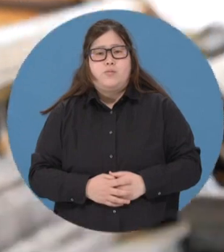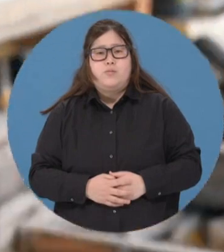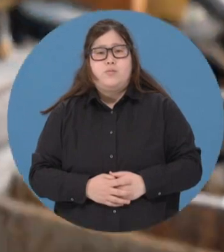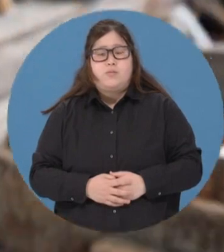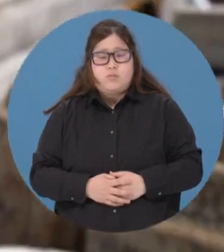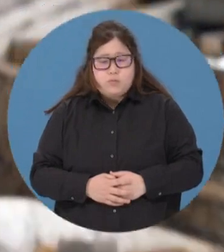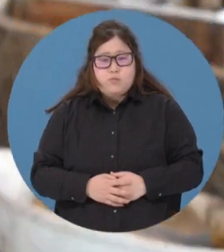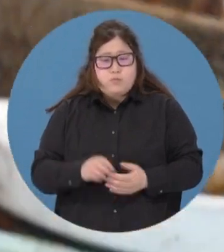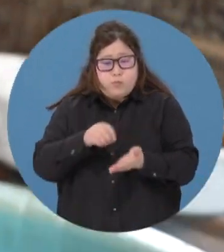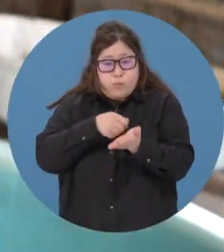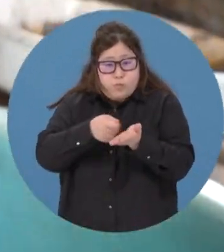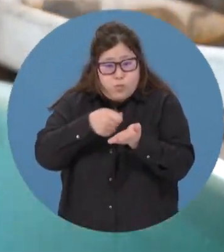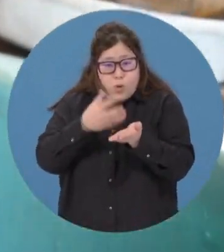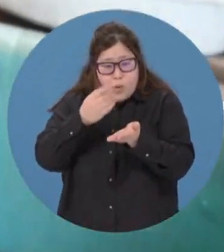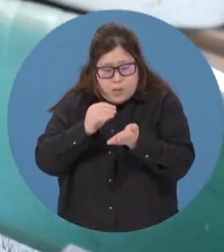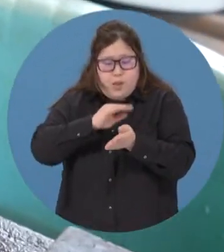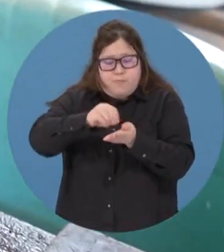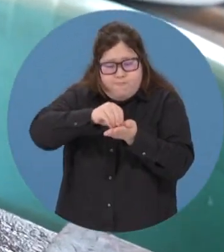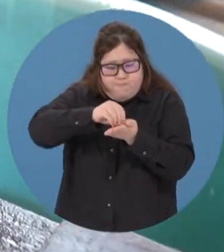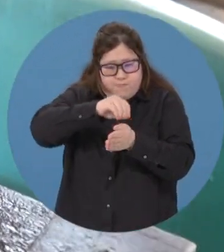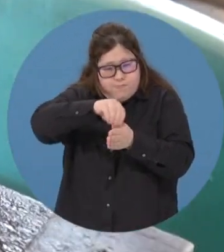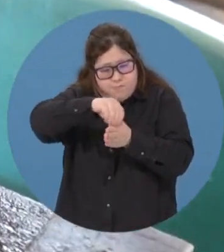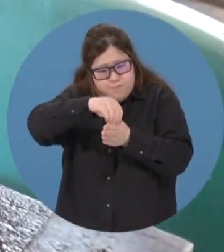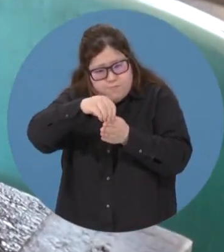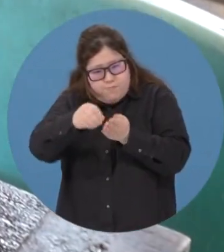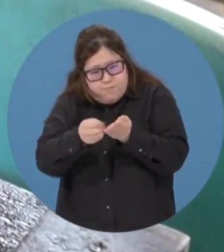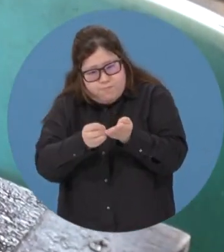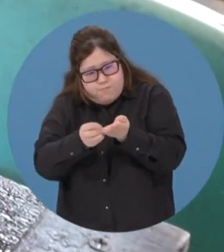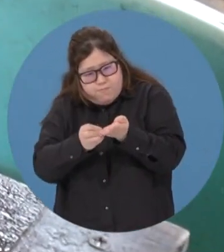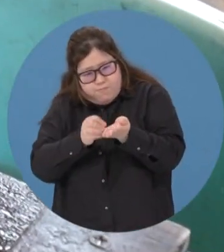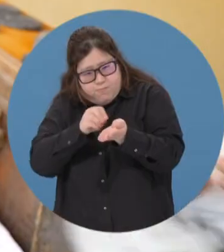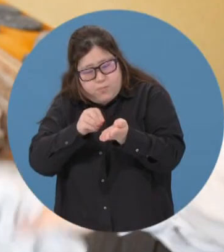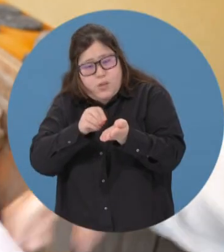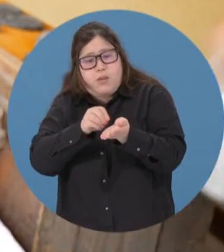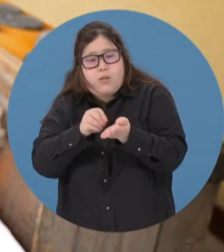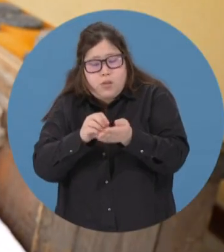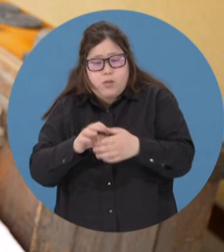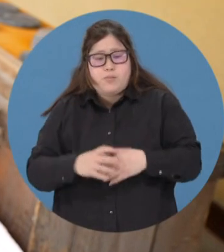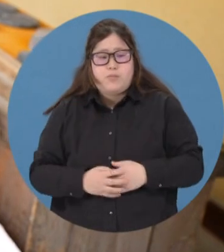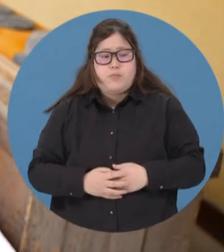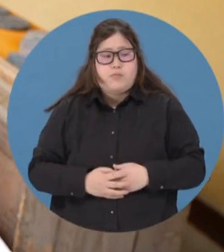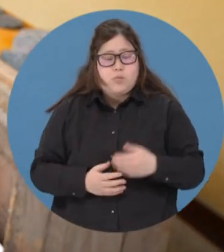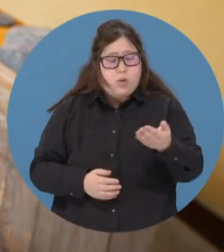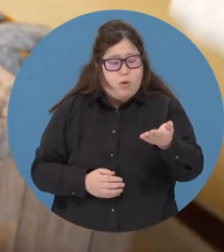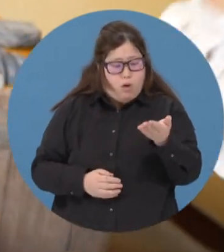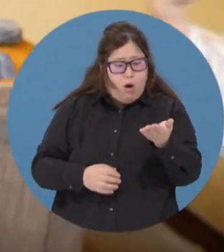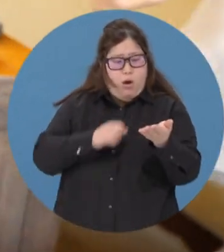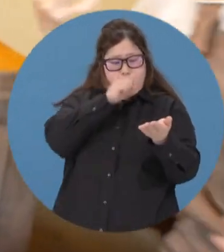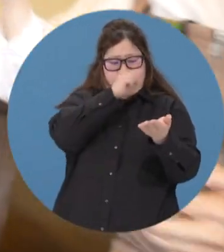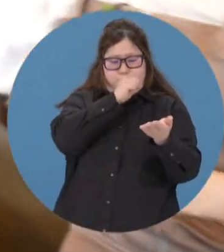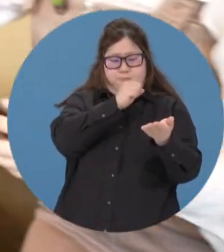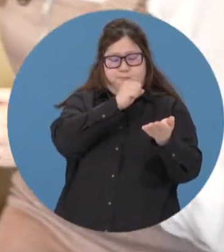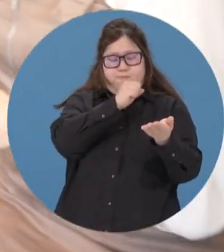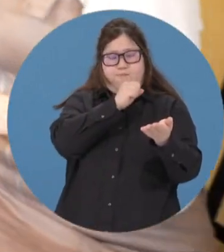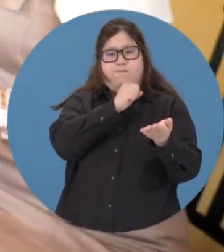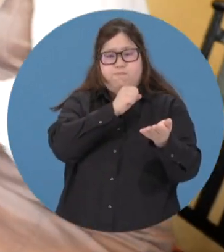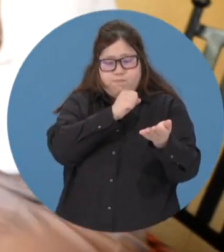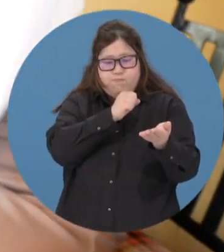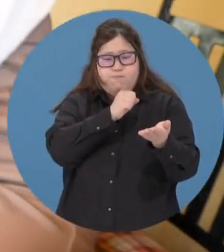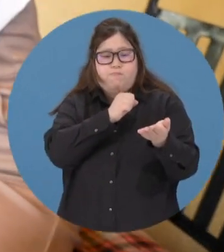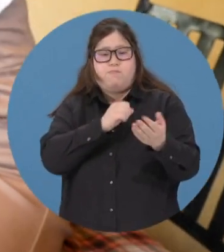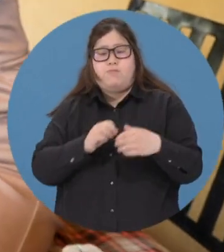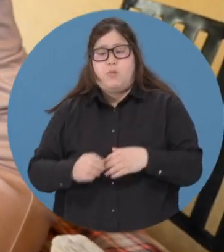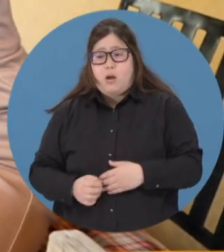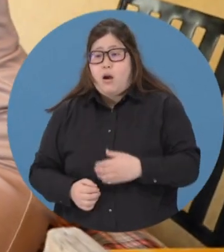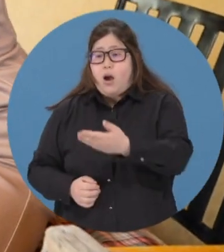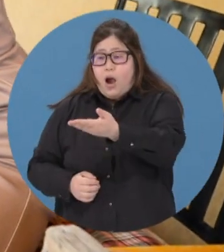砥石を使い、さらに磨きをかけたら、 いいですよ。 あ、 はい、出来上がりです。 出来上がり、